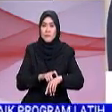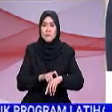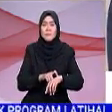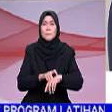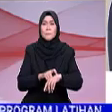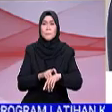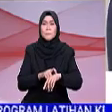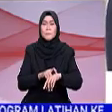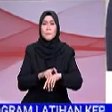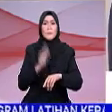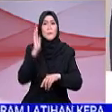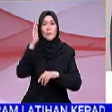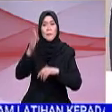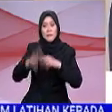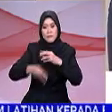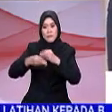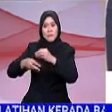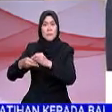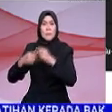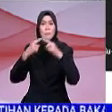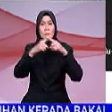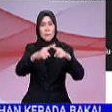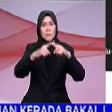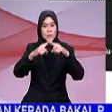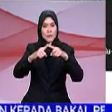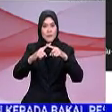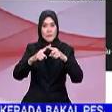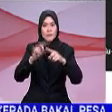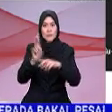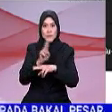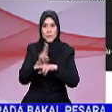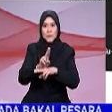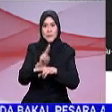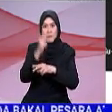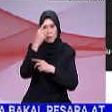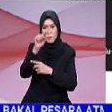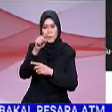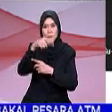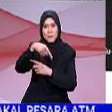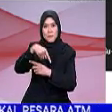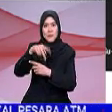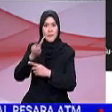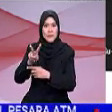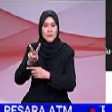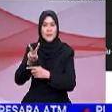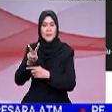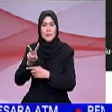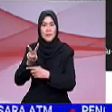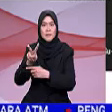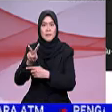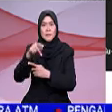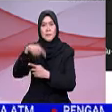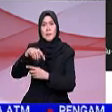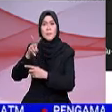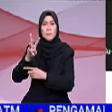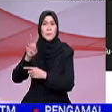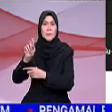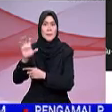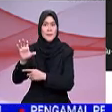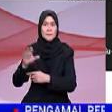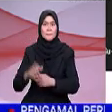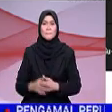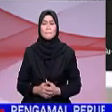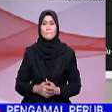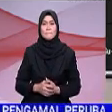juga akan menambah bilangan dewan yang akan digunakan di DPVAZ PWGC.